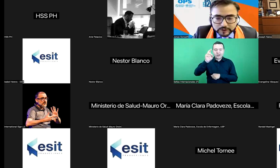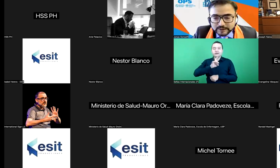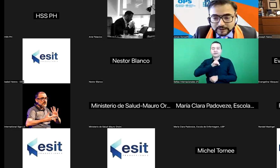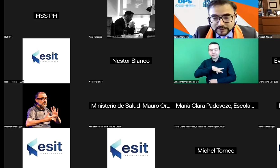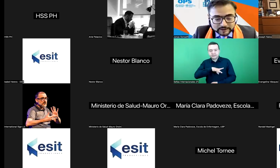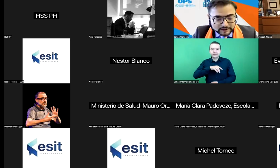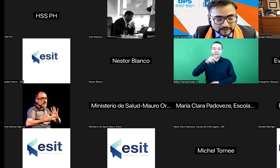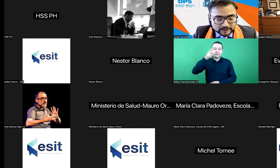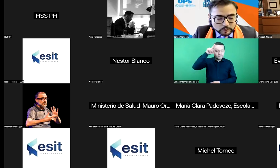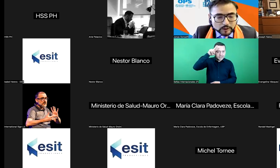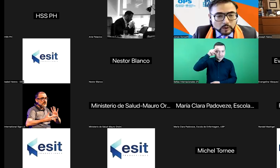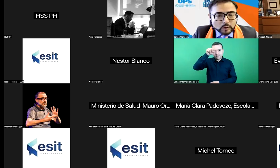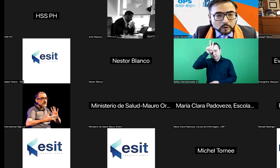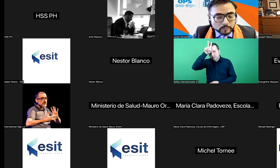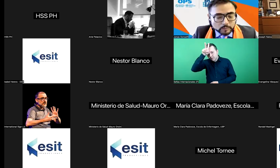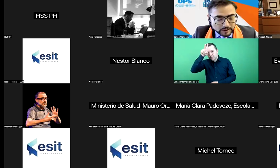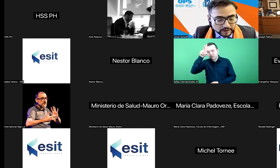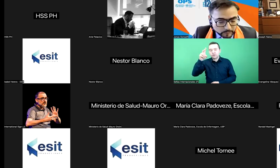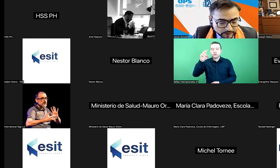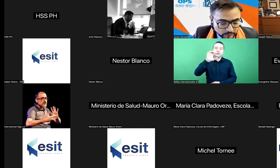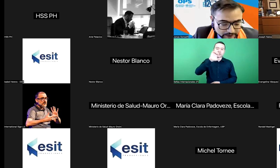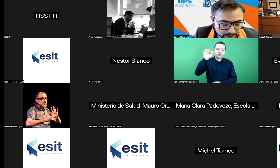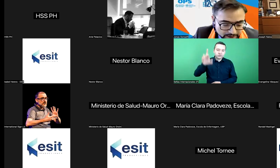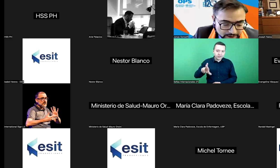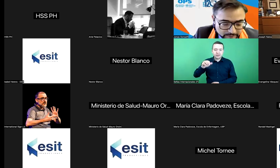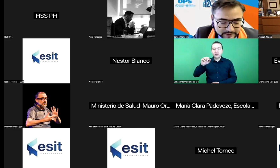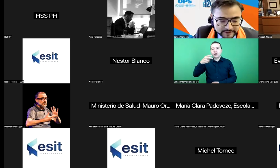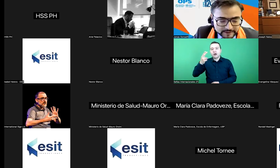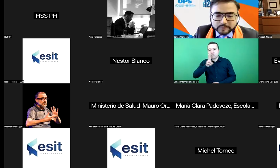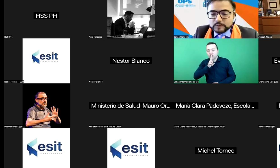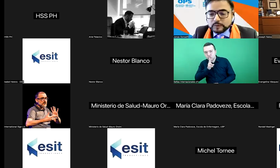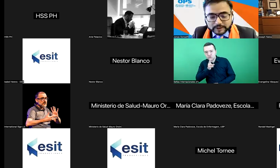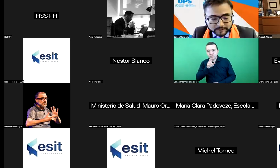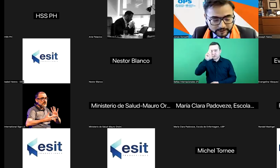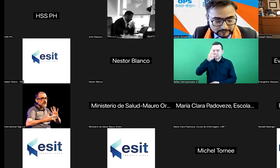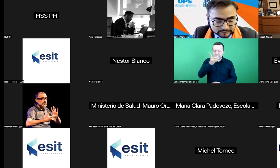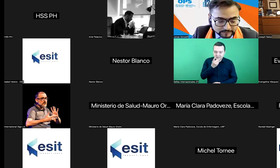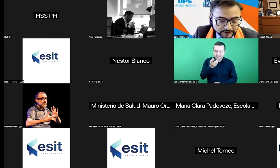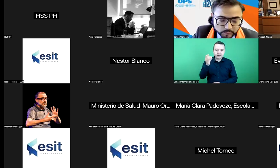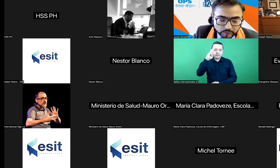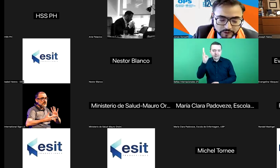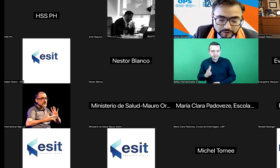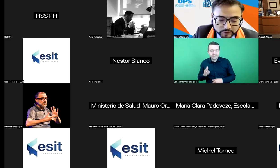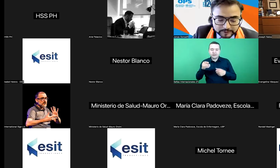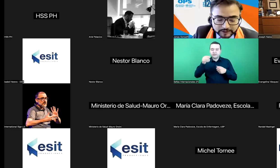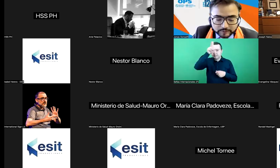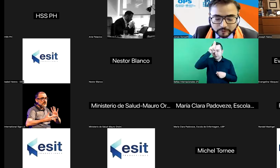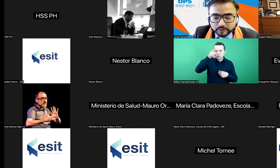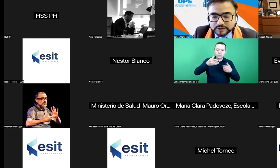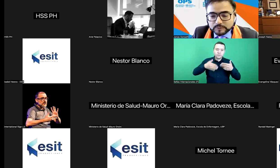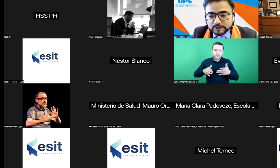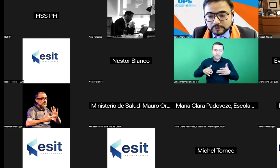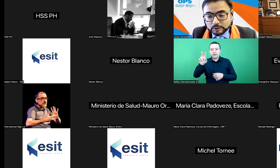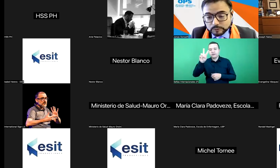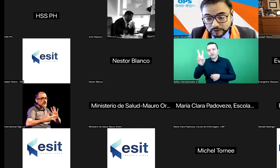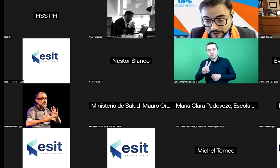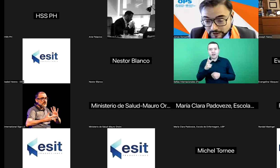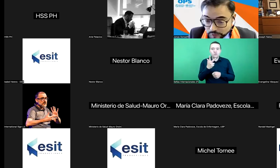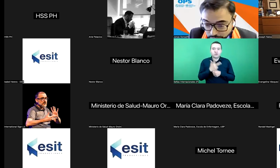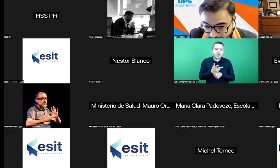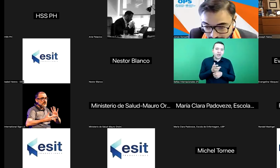qui sont connectés depuis l'Uruguay, le Mexique, le Pérou, Honduras, Tobago, la République dominicaine, le Brésil, le Panama,